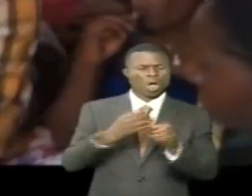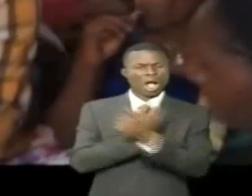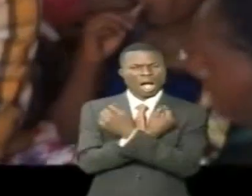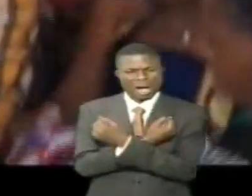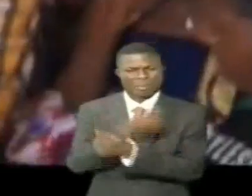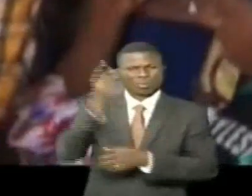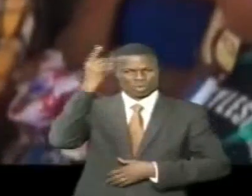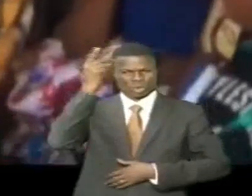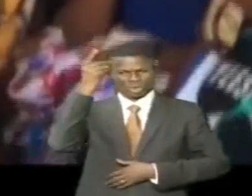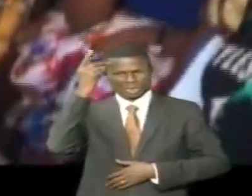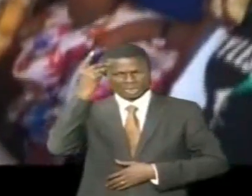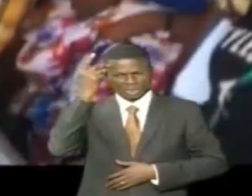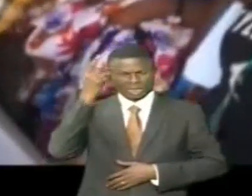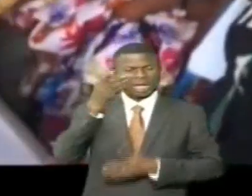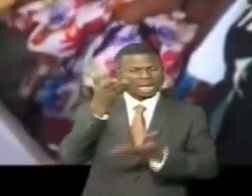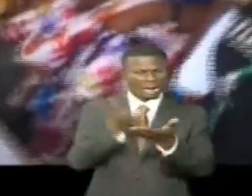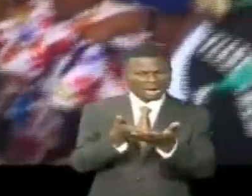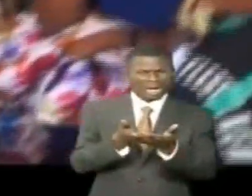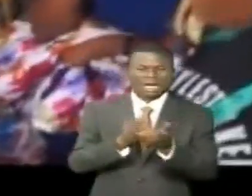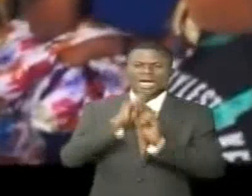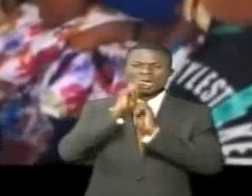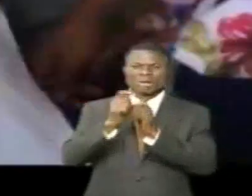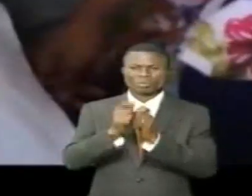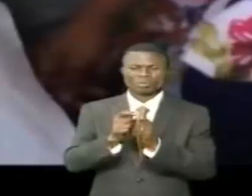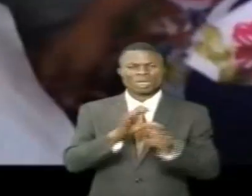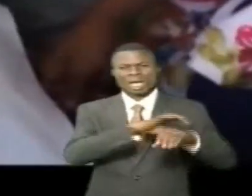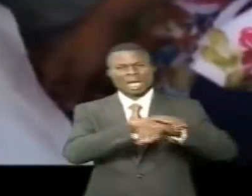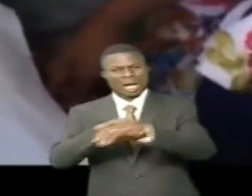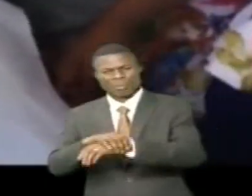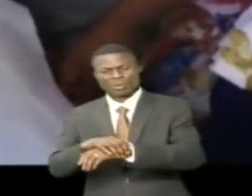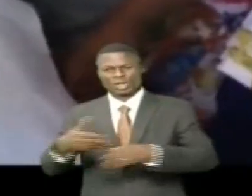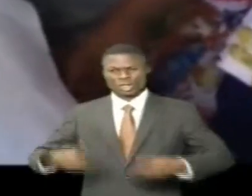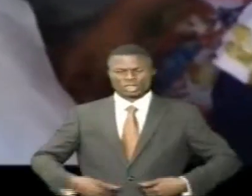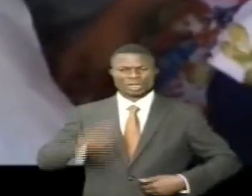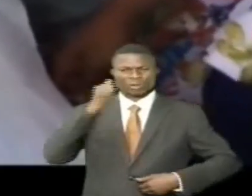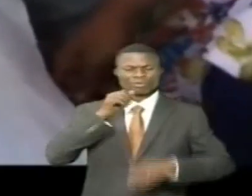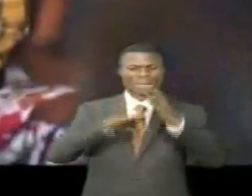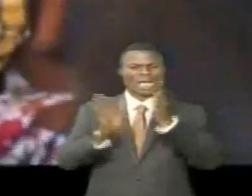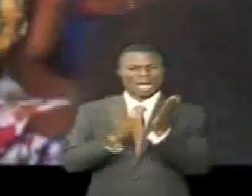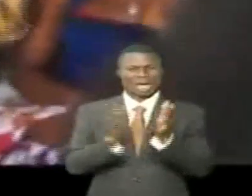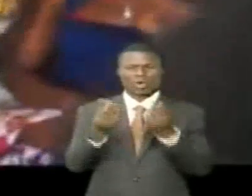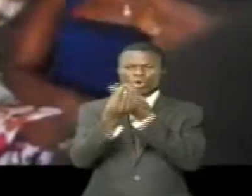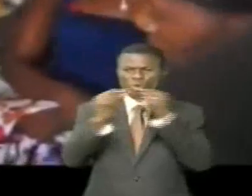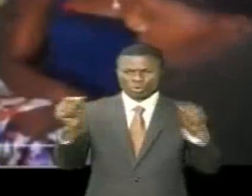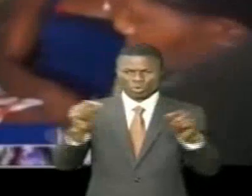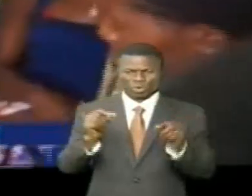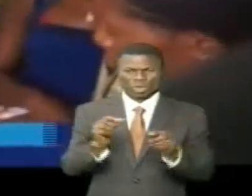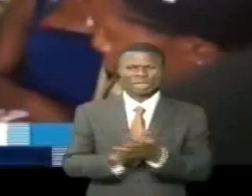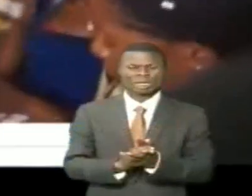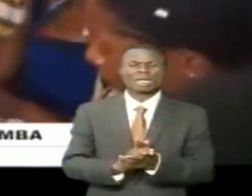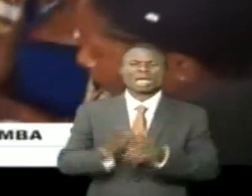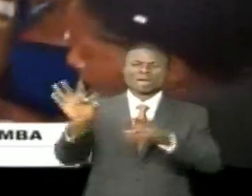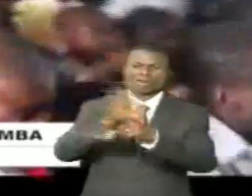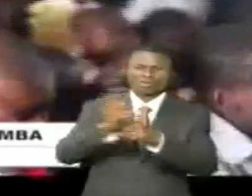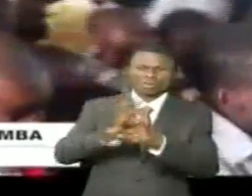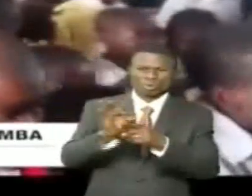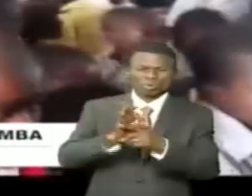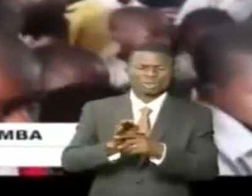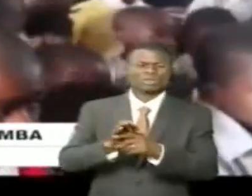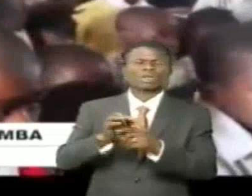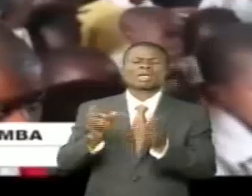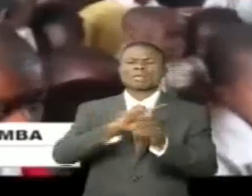Kinshasa, parmi lesquelles la scolarisation des jeunes filles démunies, la formation de plus de 1600 filles mères en coupe et